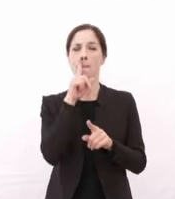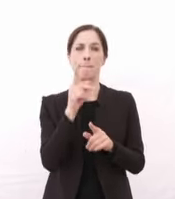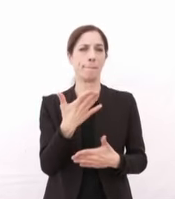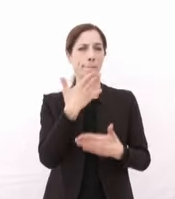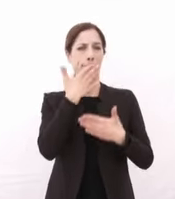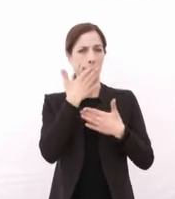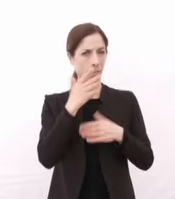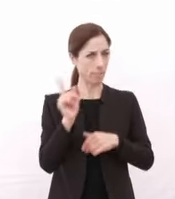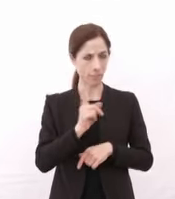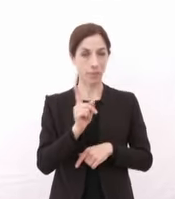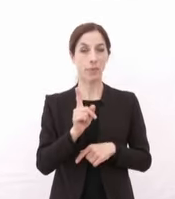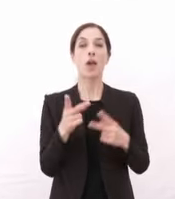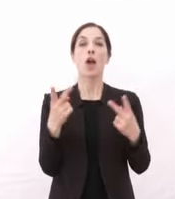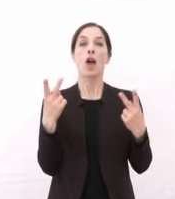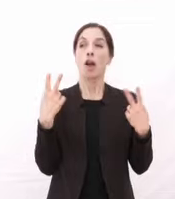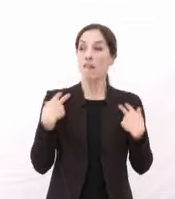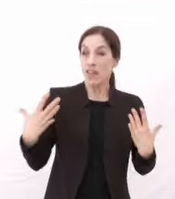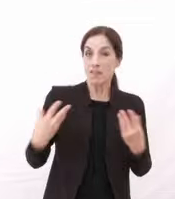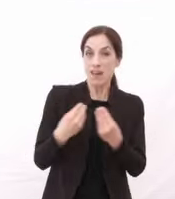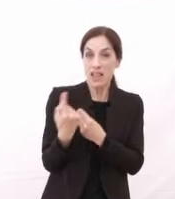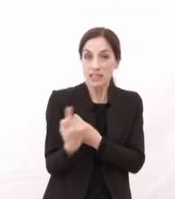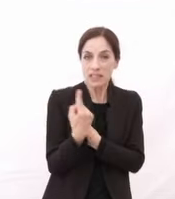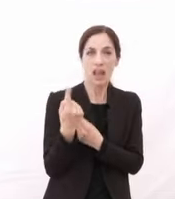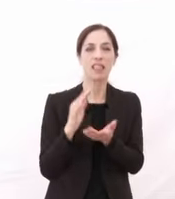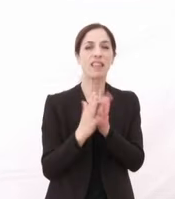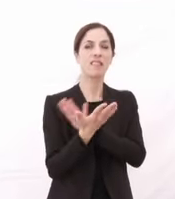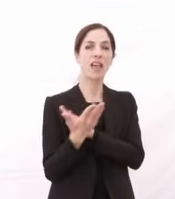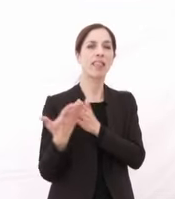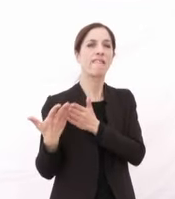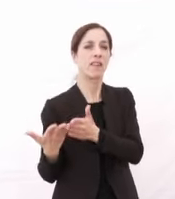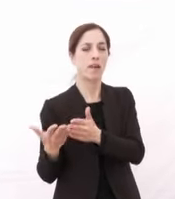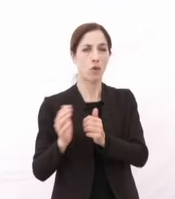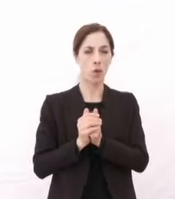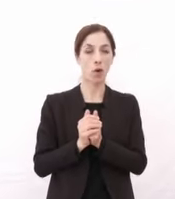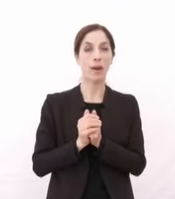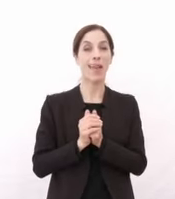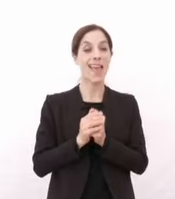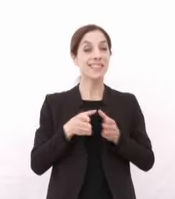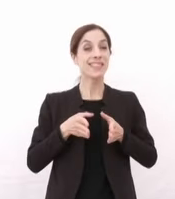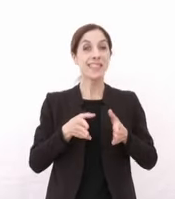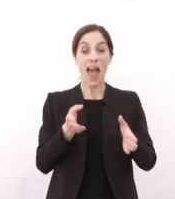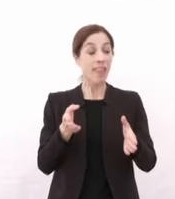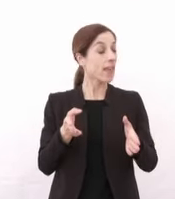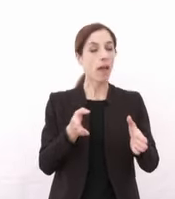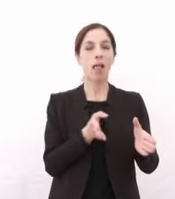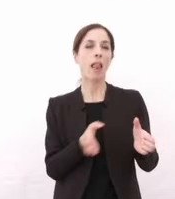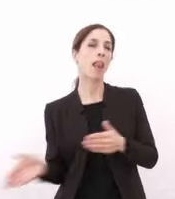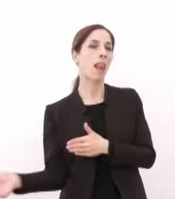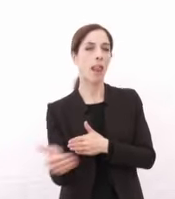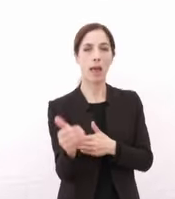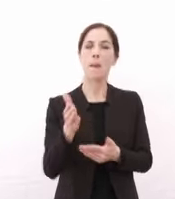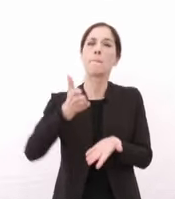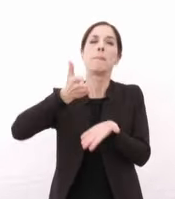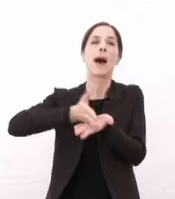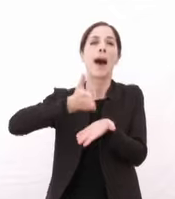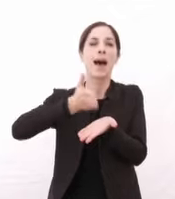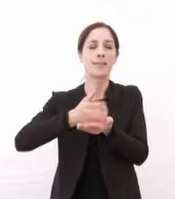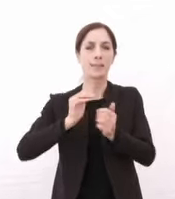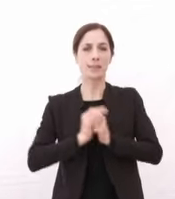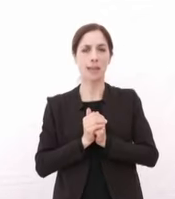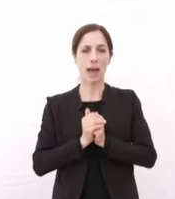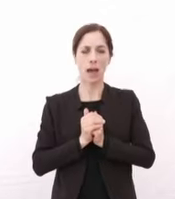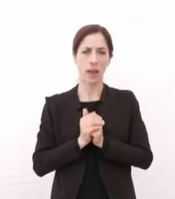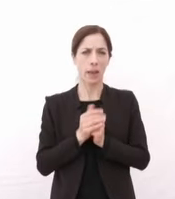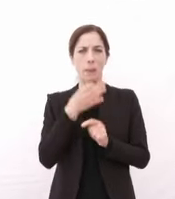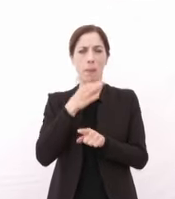alla convivenza che diventa connivenza, basta alle scorciatoie che sono purtroppo un modo in cui molto spesso ciascuno